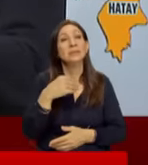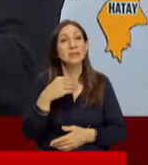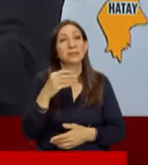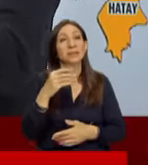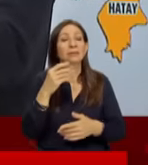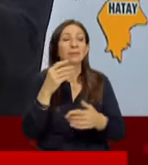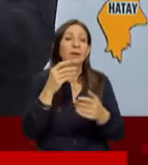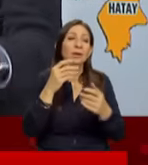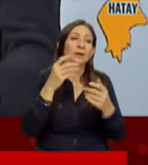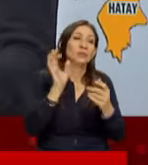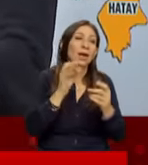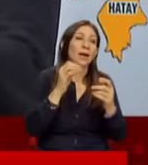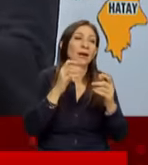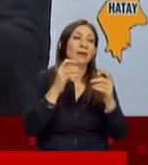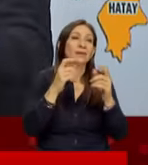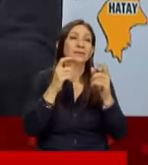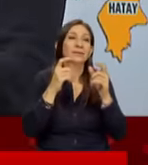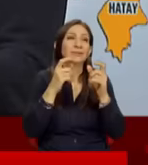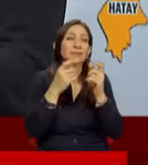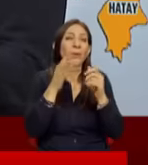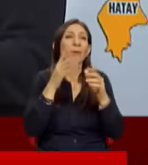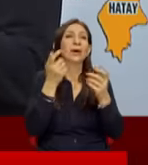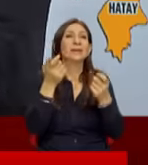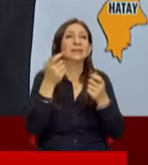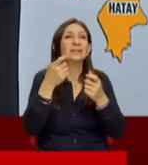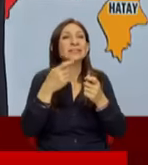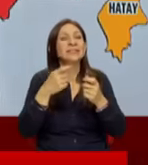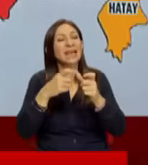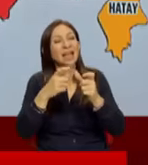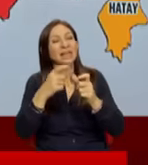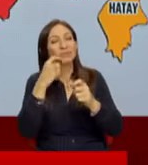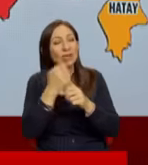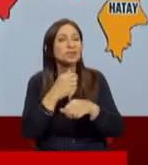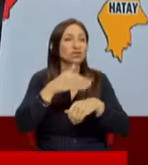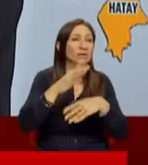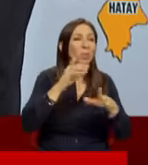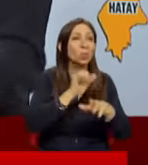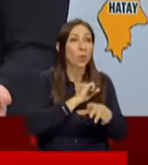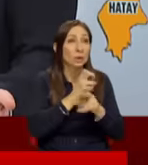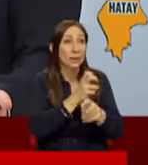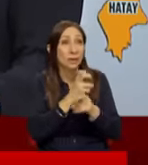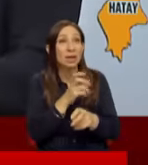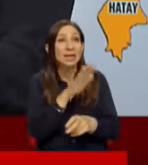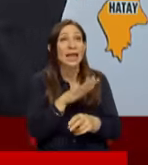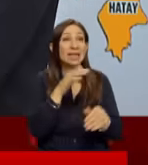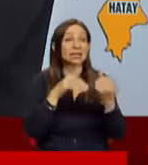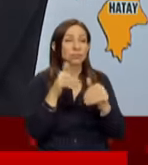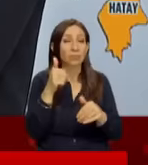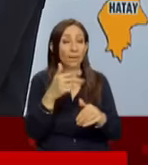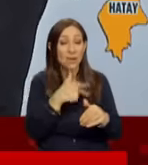eşcinsel oluruz. Ben gelmezsem bak Selo'yu dışarı çıkarırlar falan. Yani korku siyasetiyle ancak gidebilir. O da genel seçimde tutuyor.